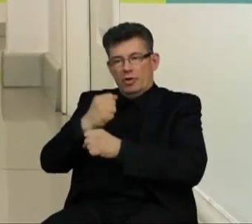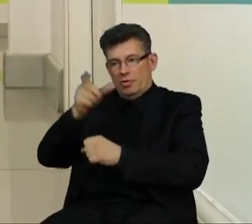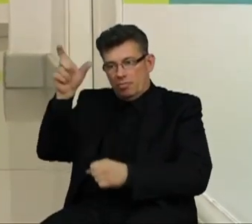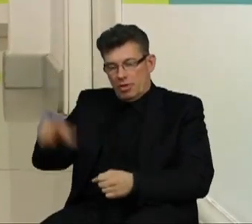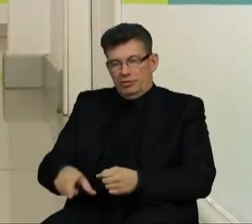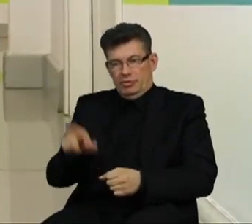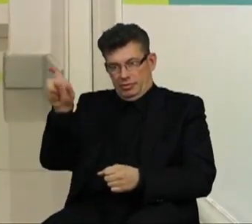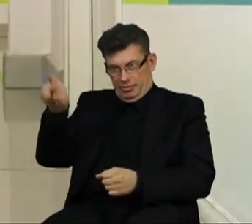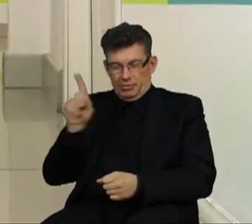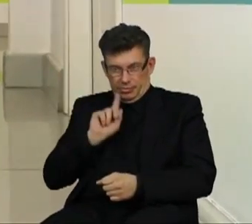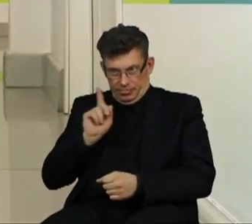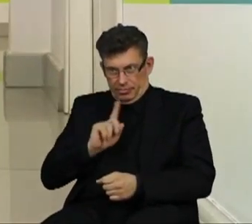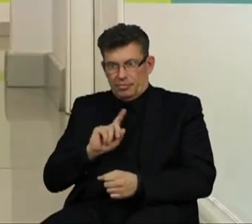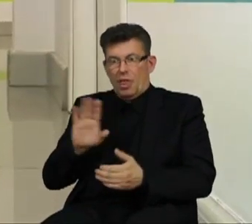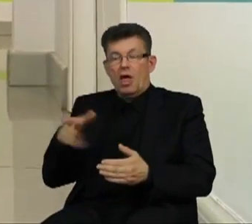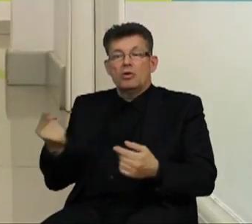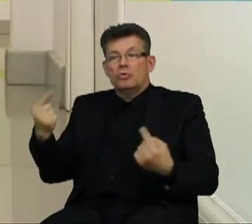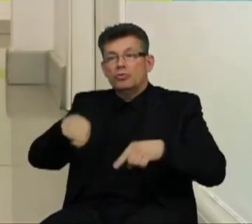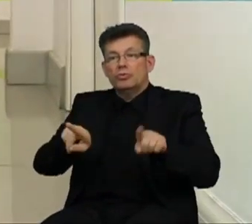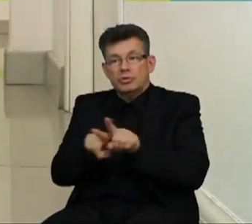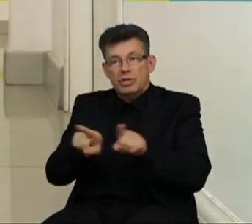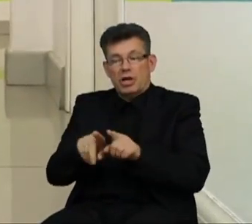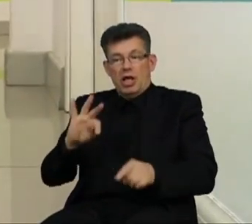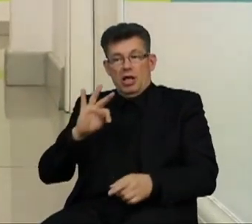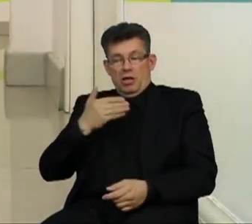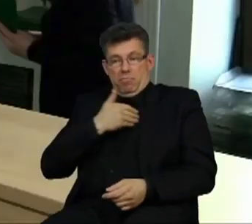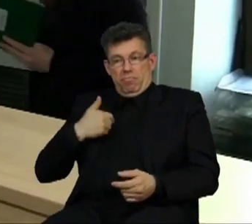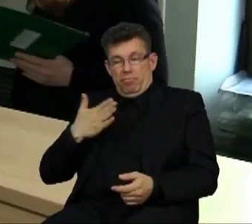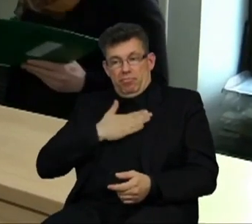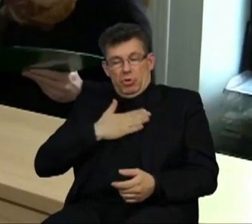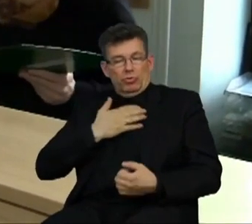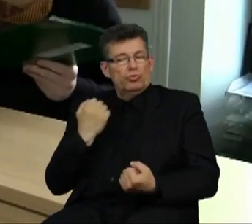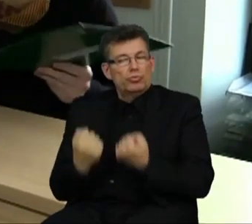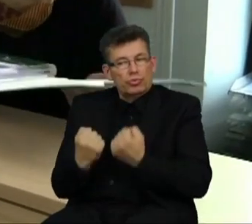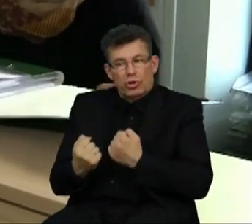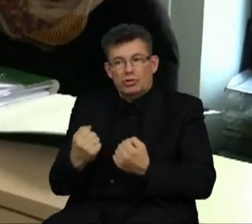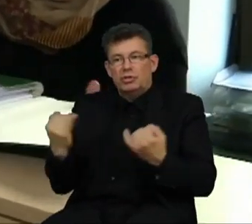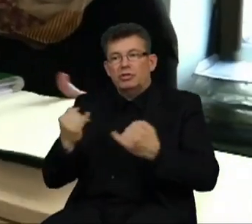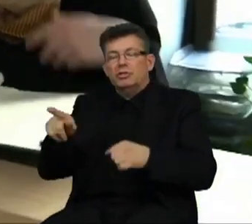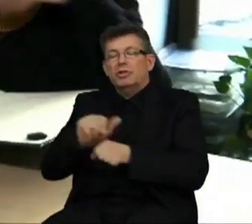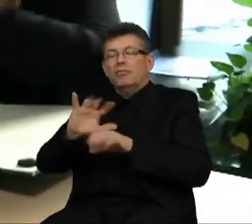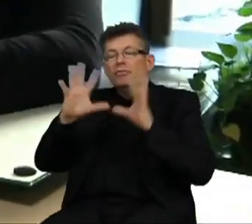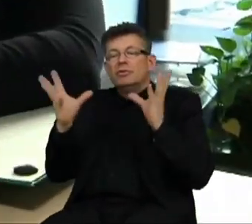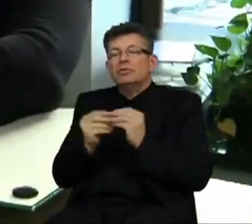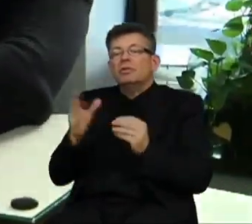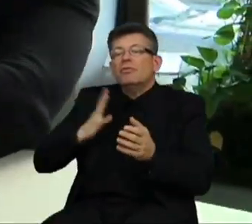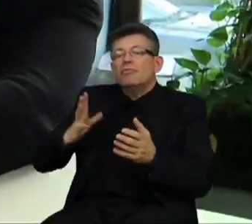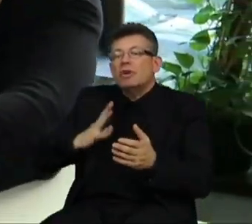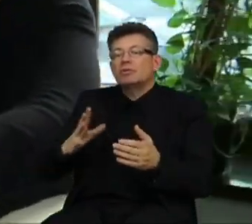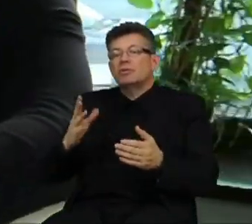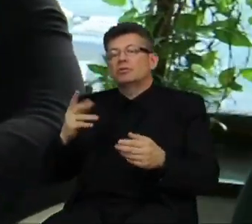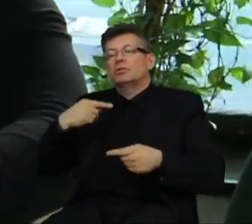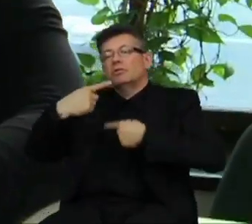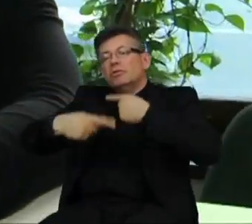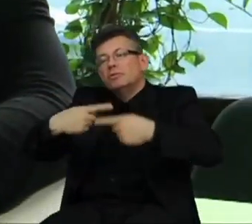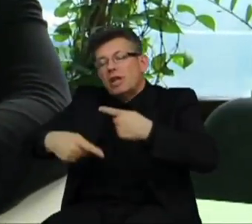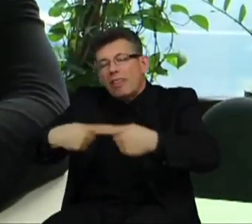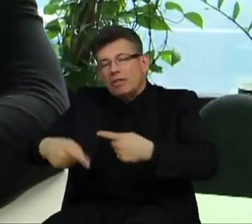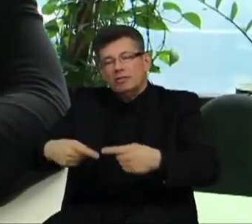Jarek, ale też pojawiał się w tych momentach, kiedy nam jako pracodawcy było trudno, gdzie te wartości, zależności, pewne